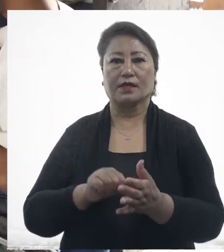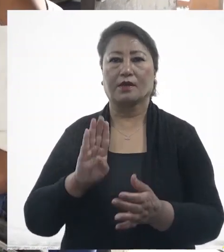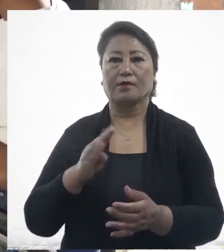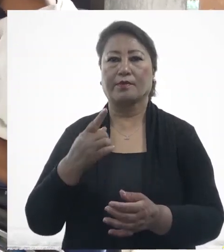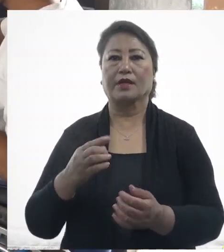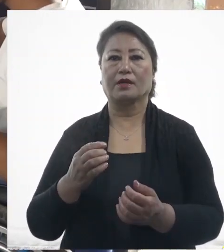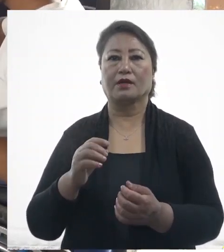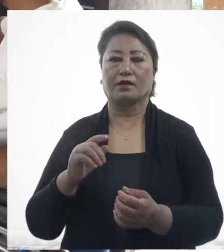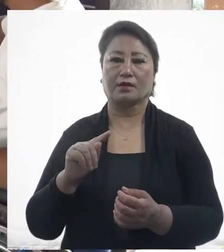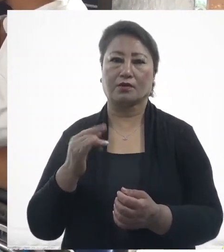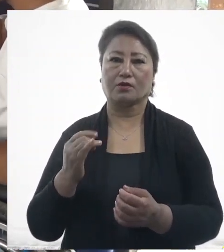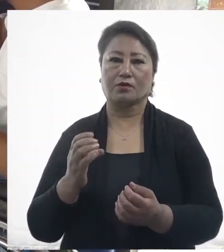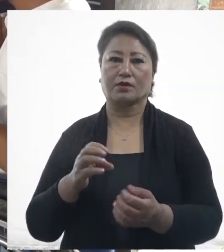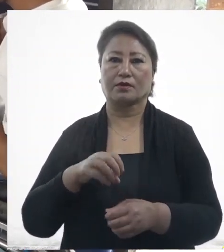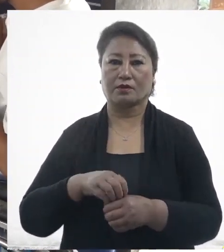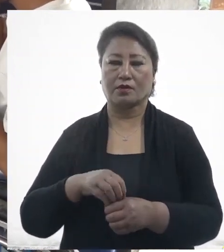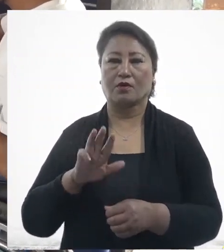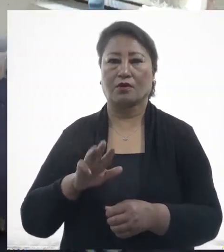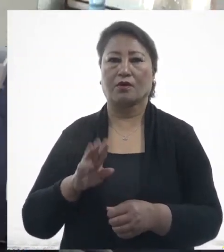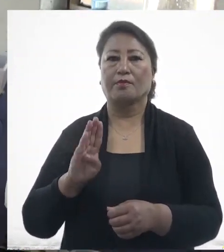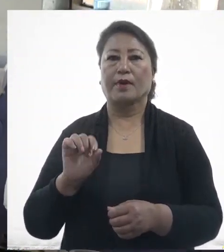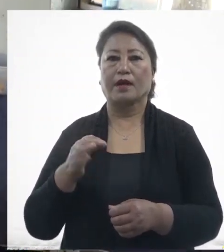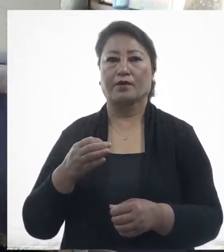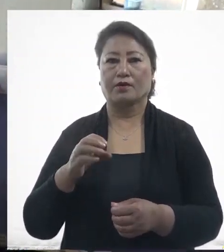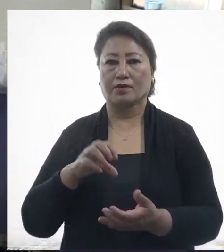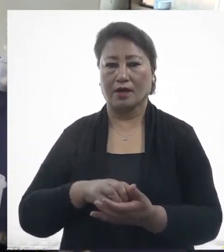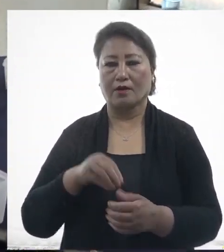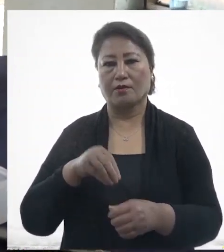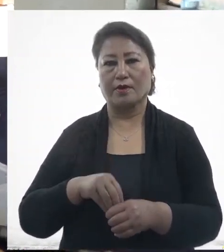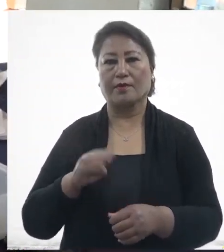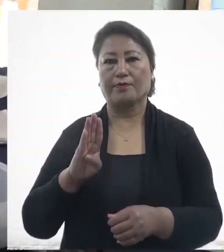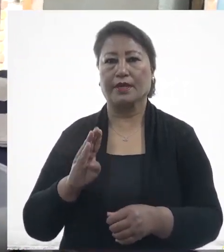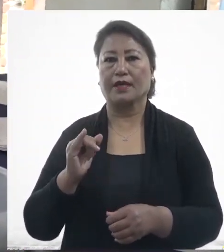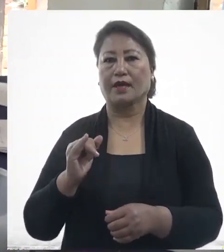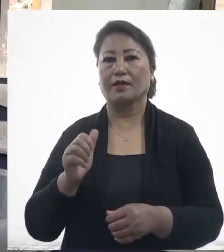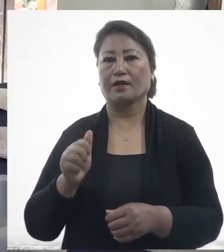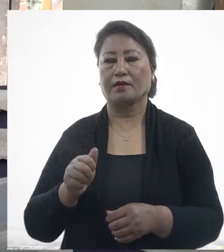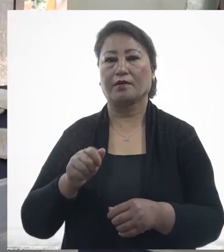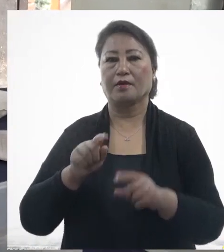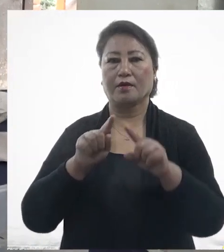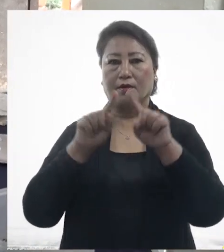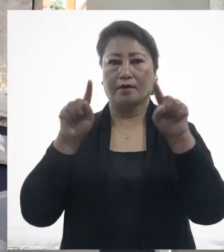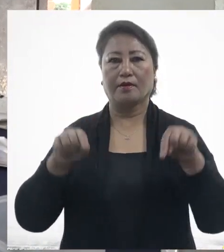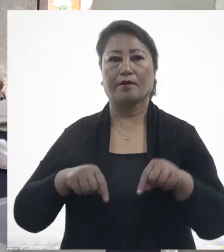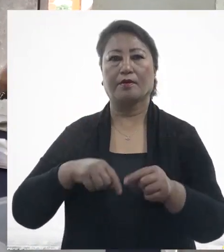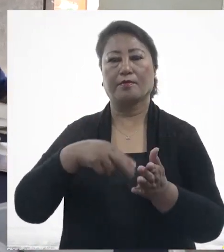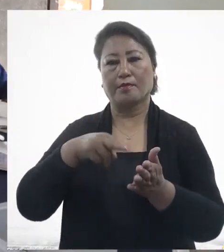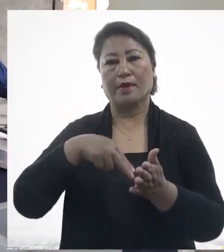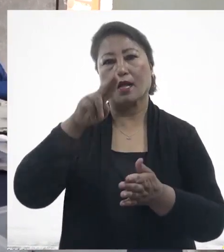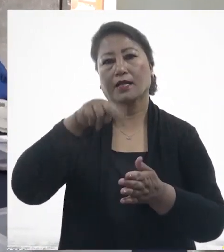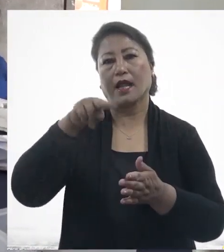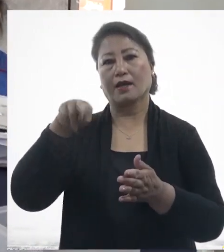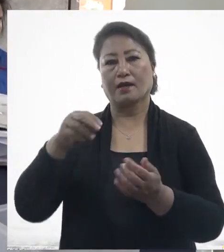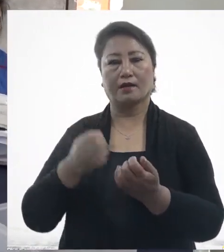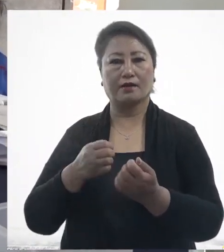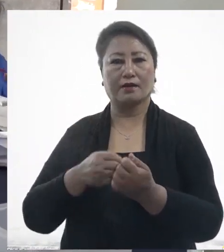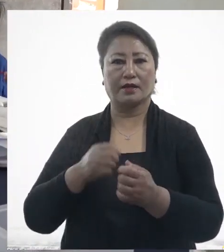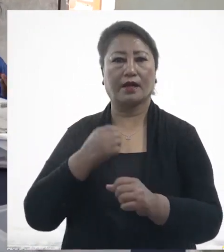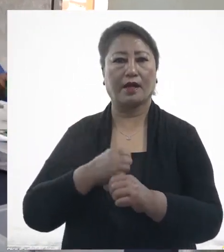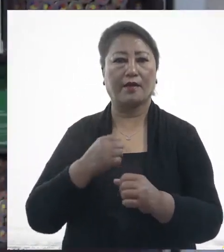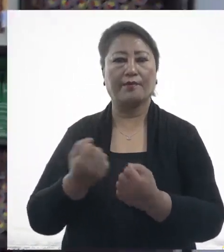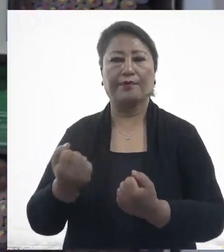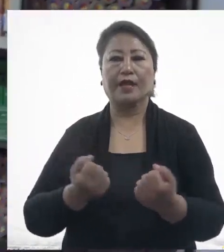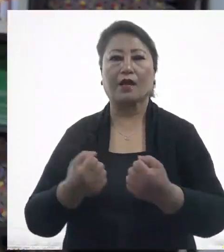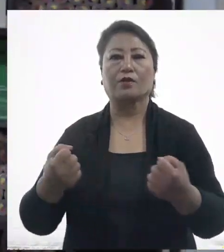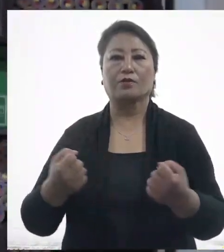बेलकोटगढी नगरपालिका 9 बाघखोर स्थायी घर भई हाल बिआइए इन्स्टिच्युटमा थान्का बनाउने काम गर्दै आएका अक्कल तामाङ गाडी दुर्घटना